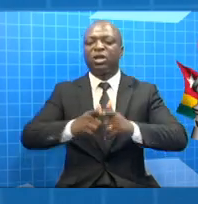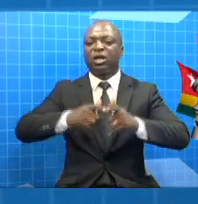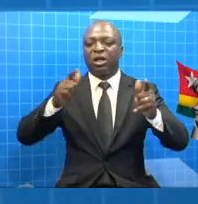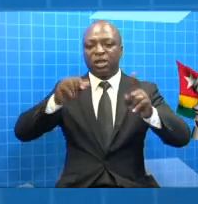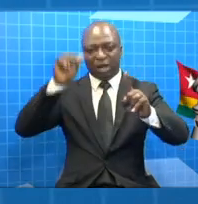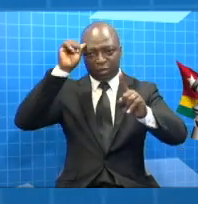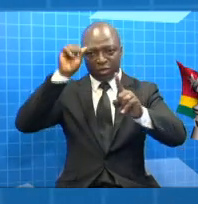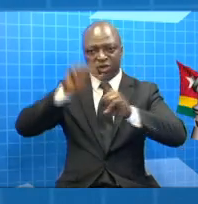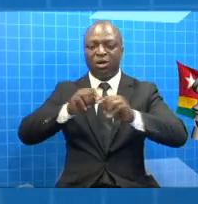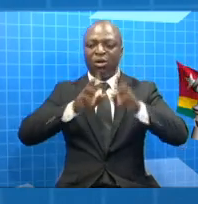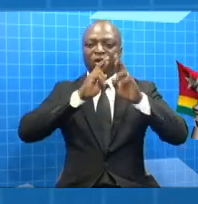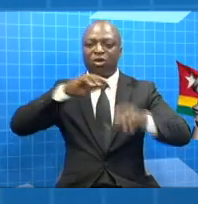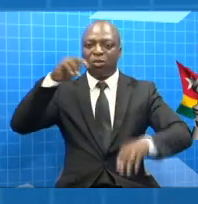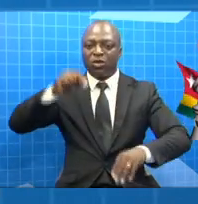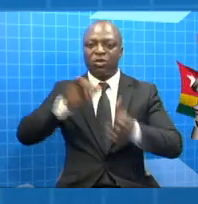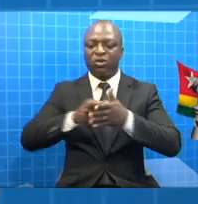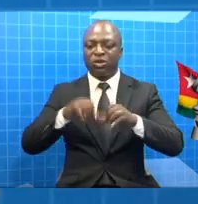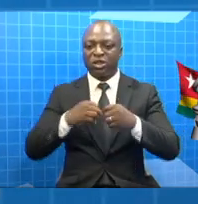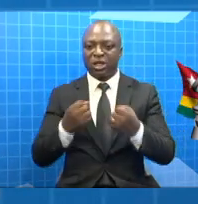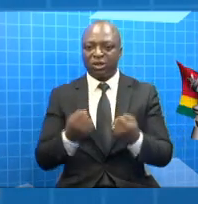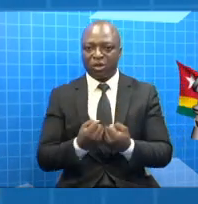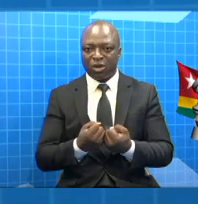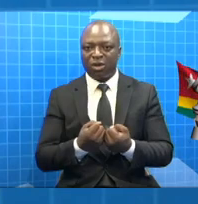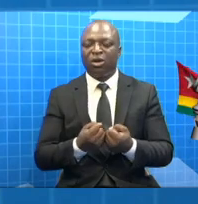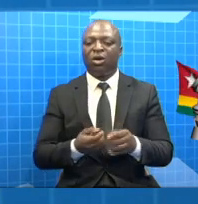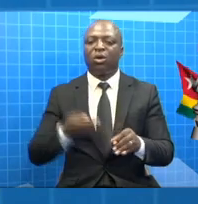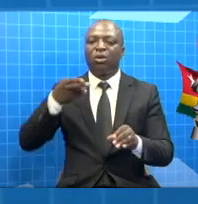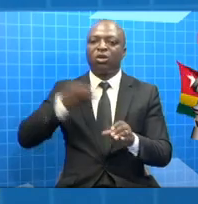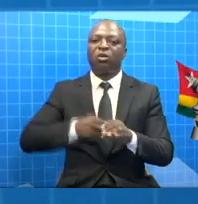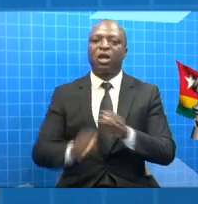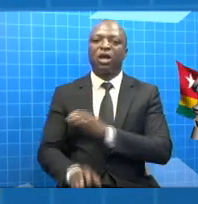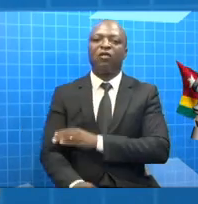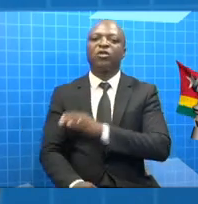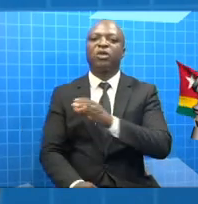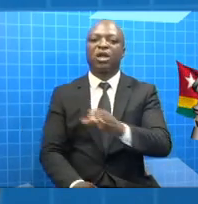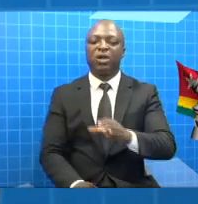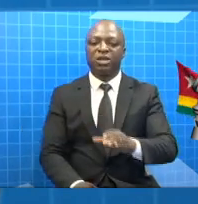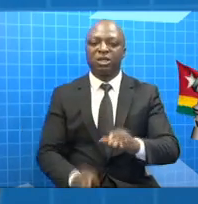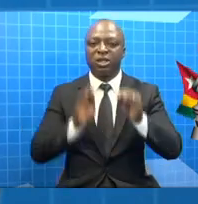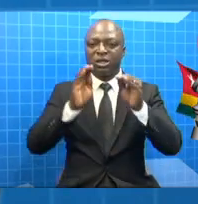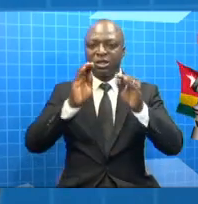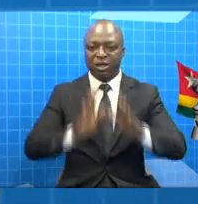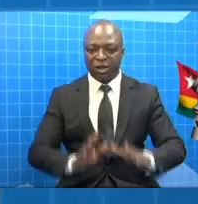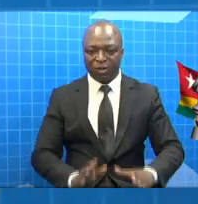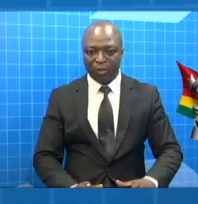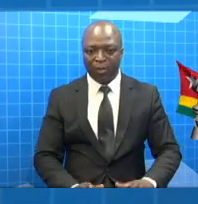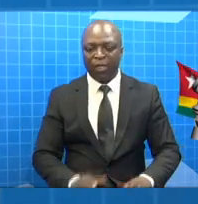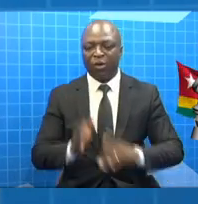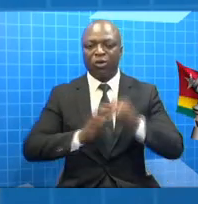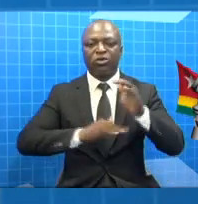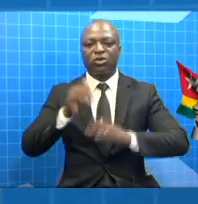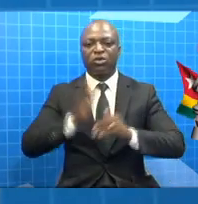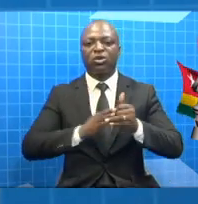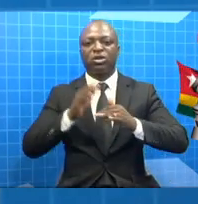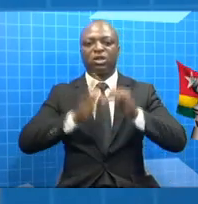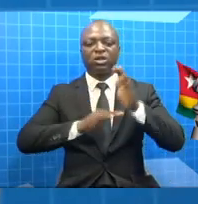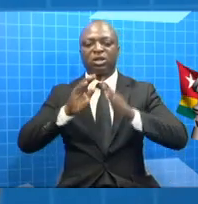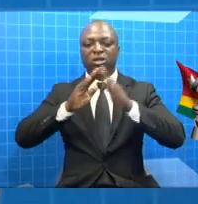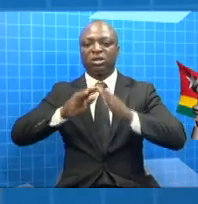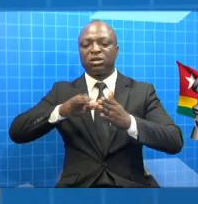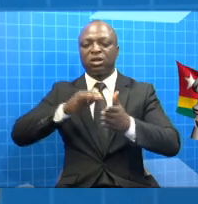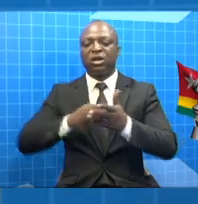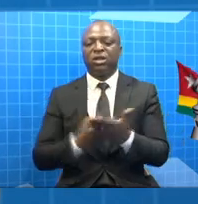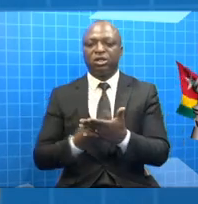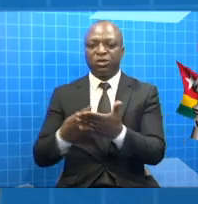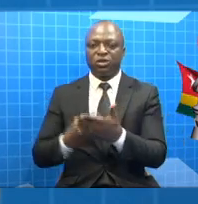ambition pour répondre aux besoins de ce secteur. Recrutement et renforcement des capacités des enseignants, construction d'infrastructures,